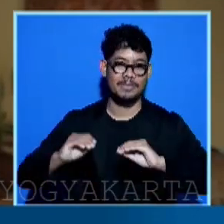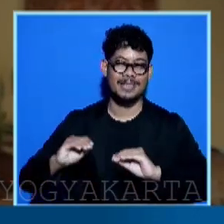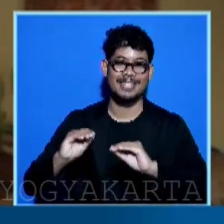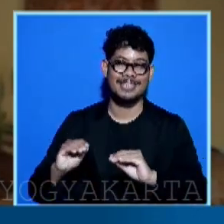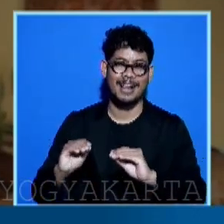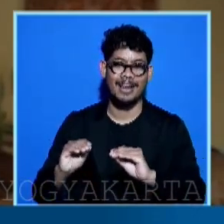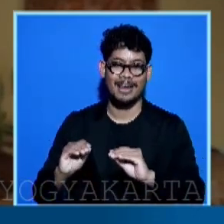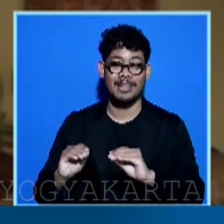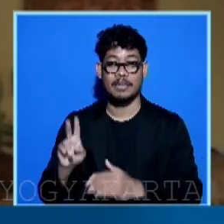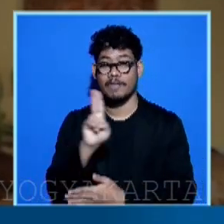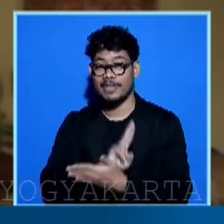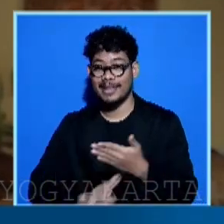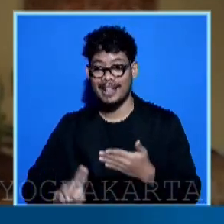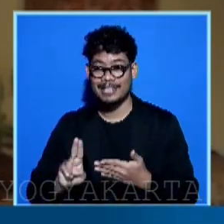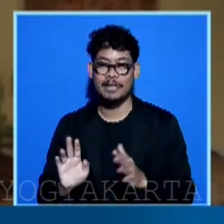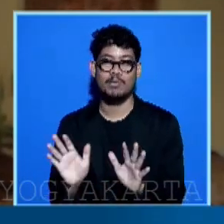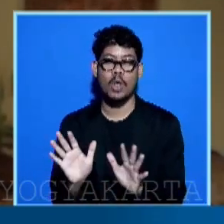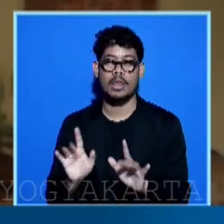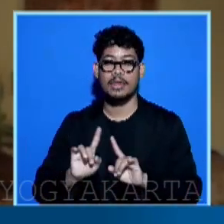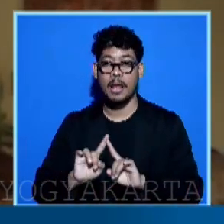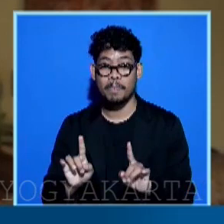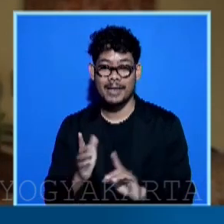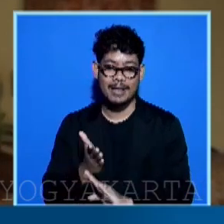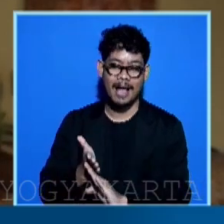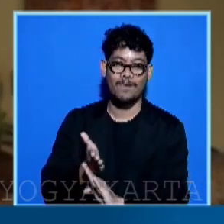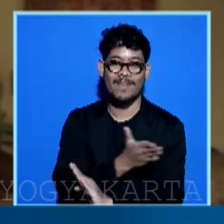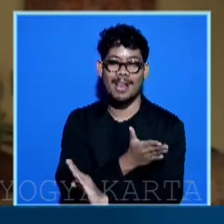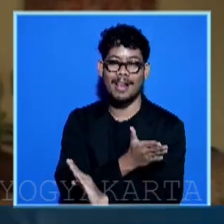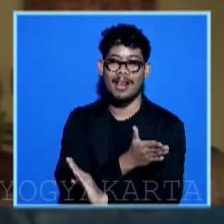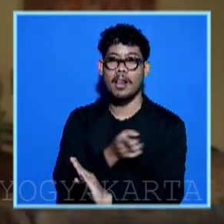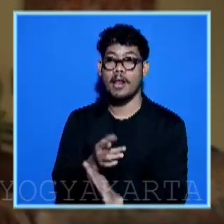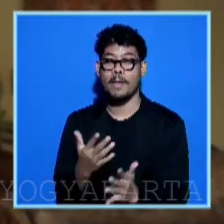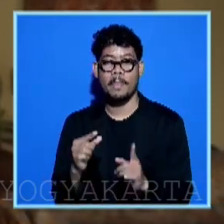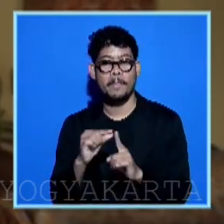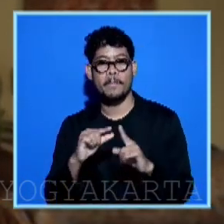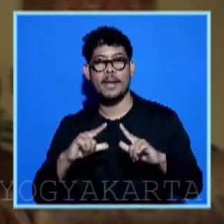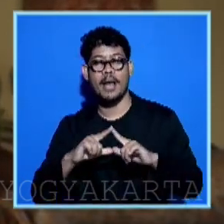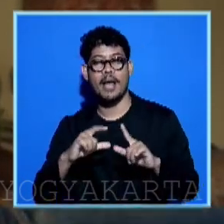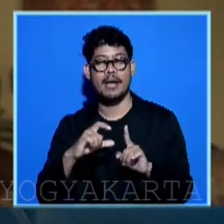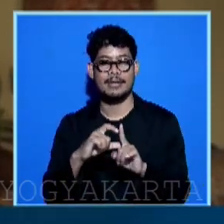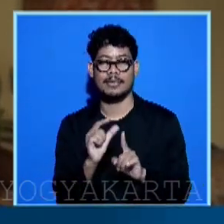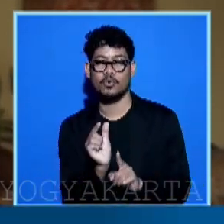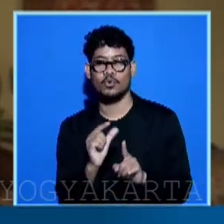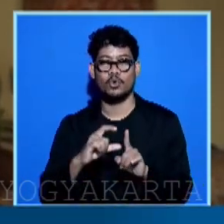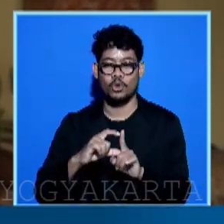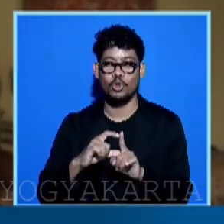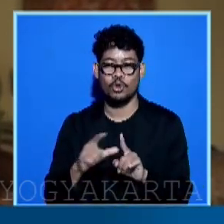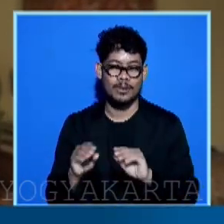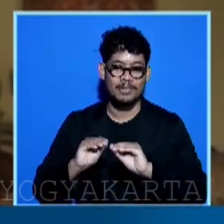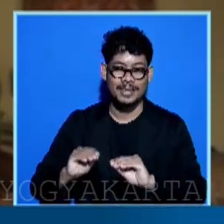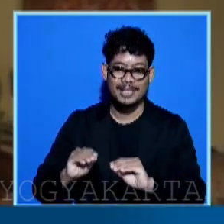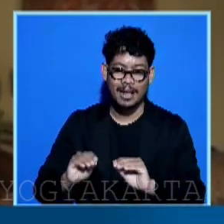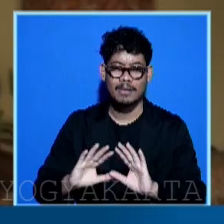Universitas tapi dari awal dari pendidikan usia dini dari paudnya dari situ kita harus mulai